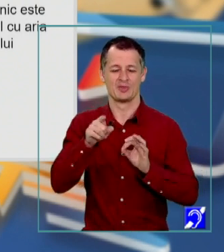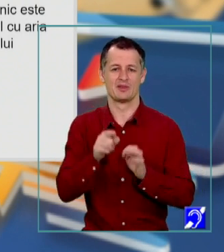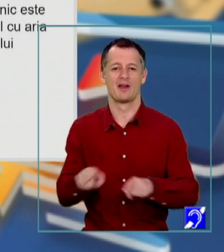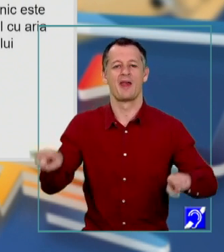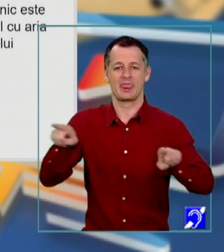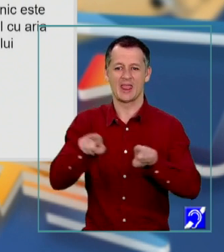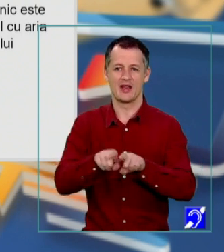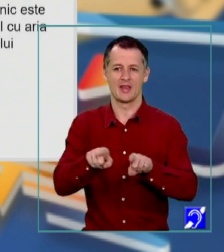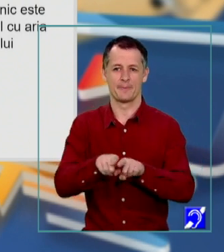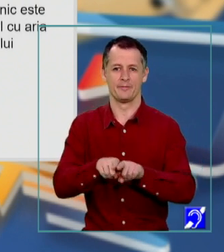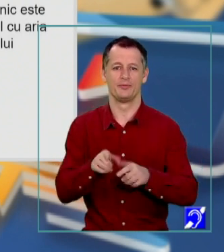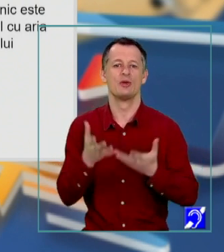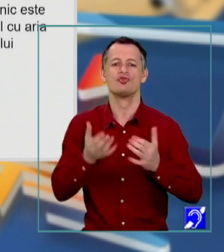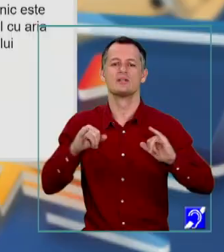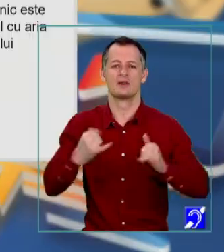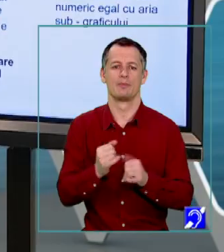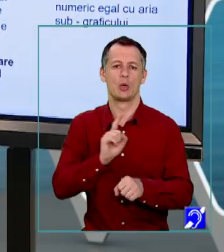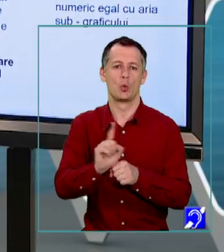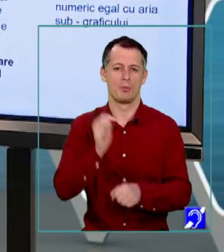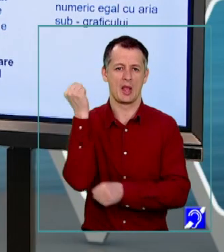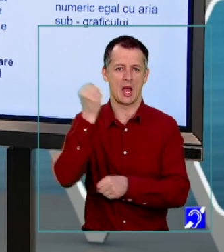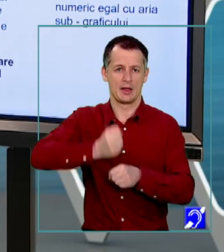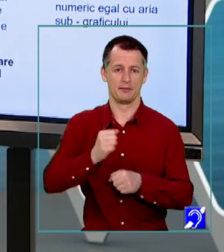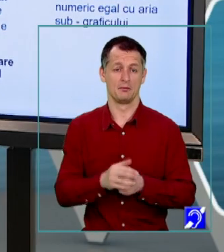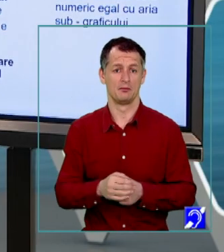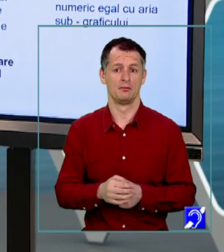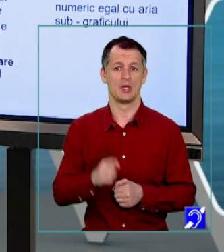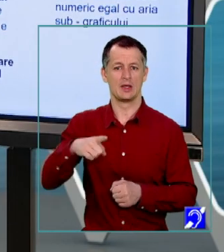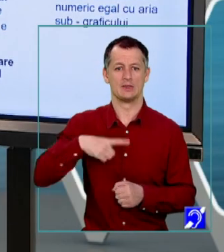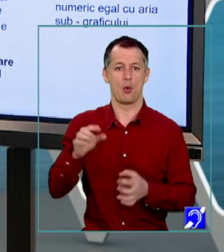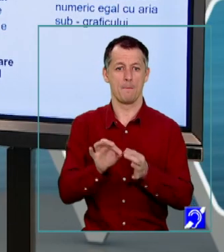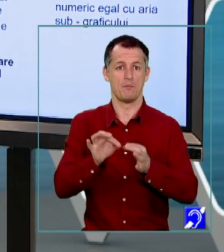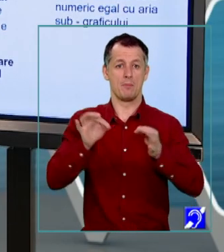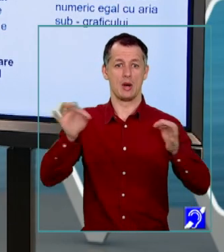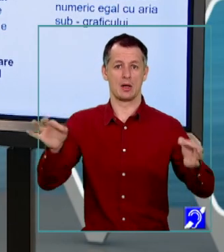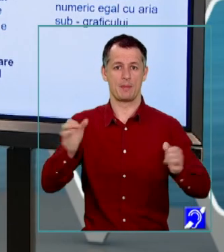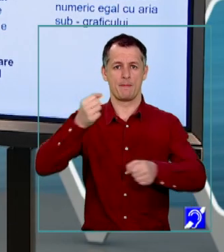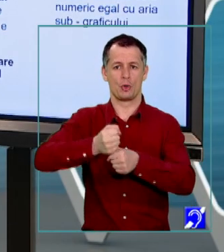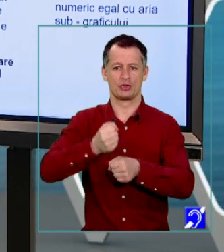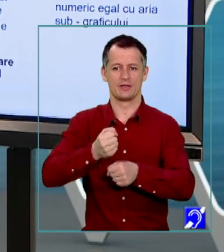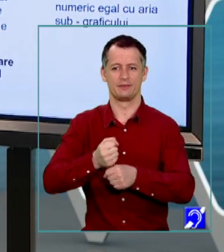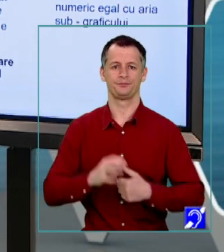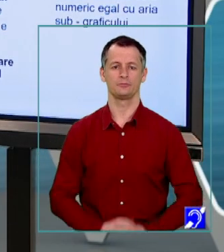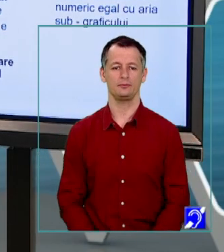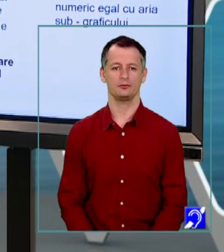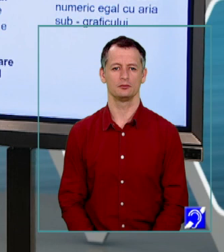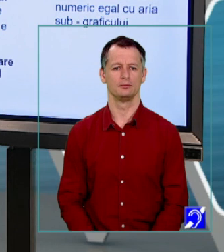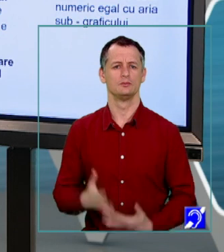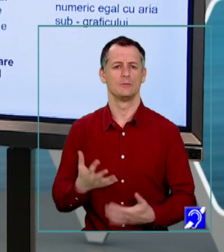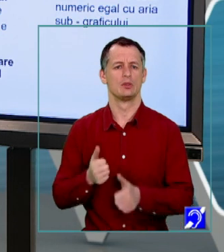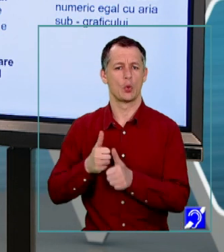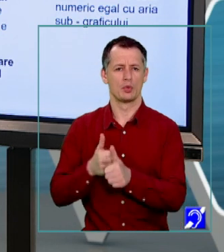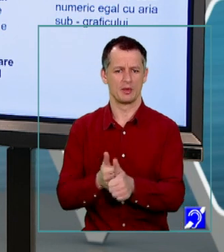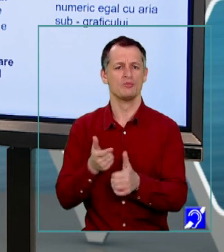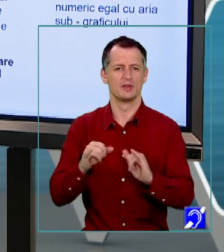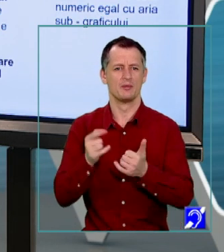identic. Ce se întâmplă cu lucru mecanic? Lucru mecanic este o mărime de proces. Și să urmărim ce se întâmplă cu